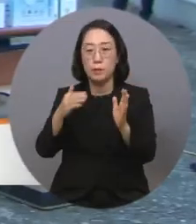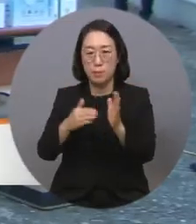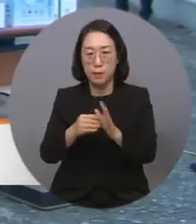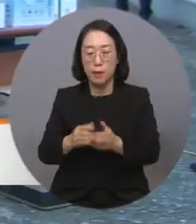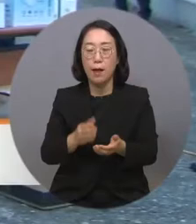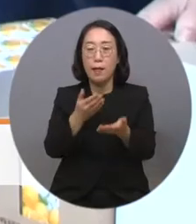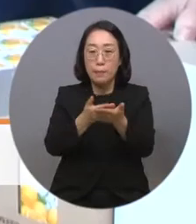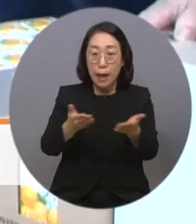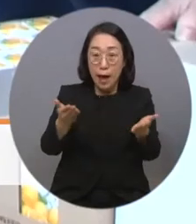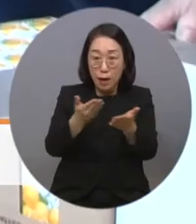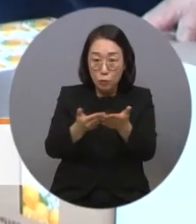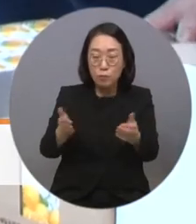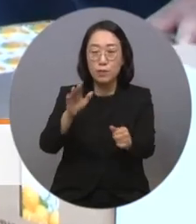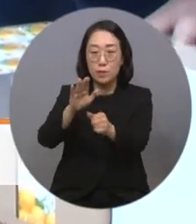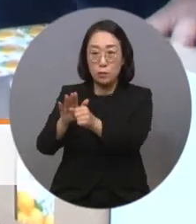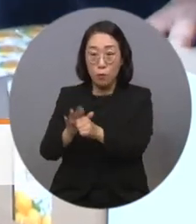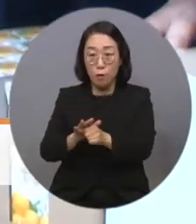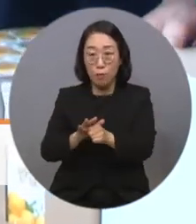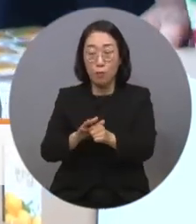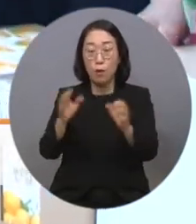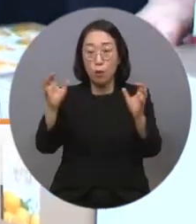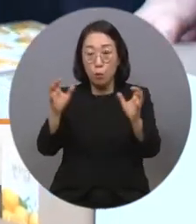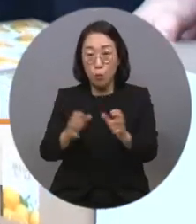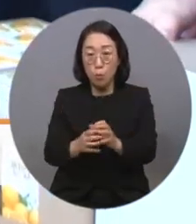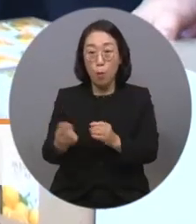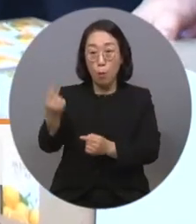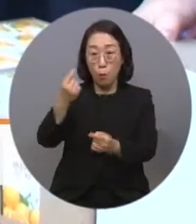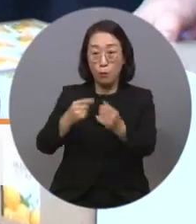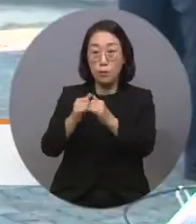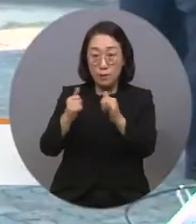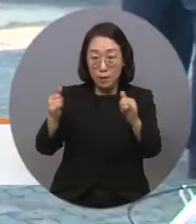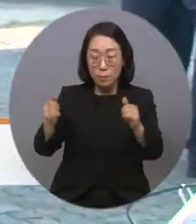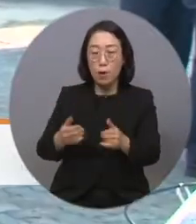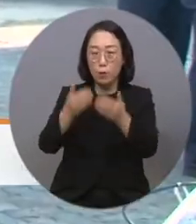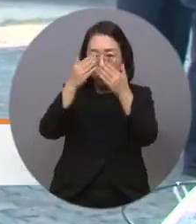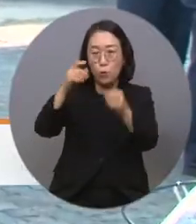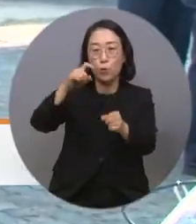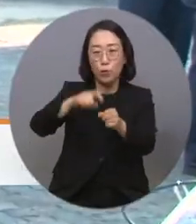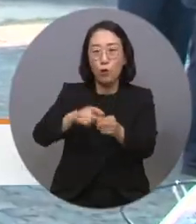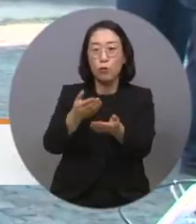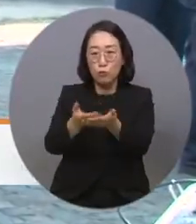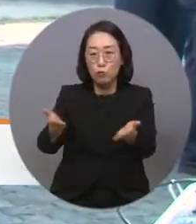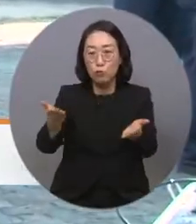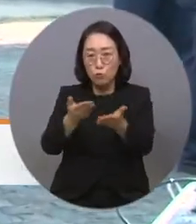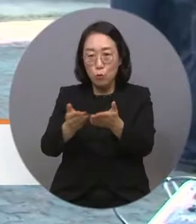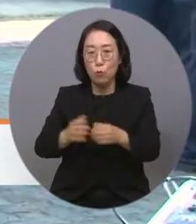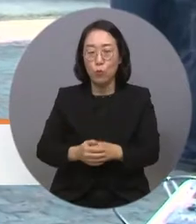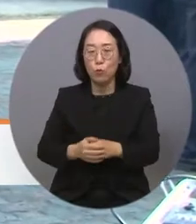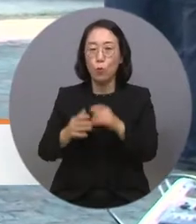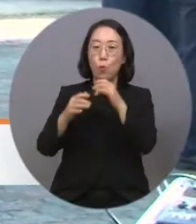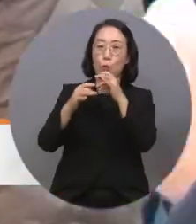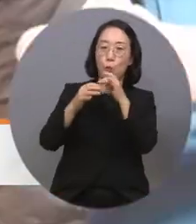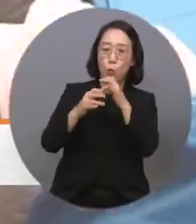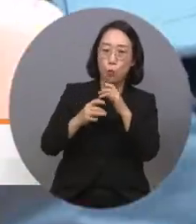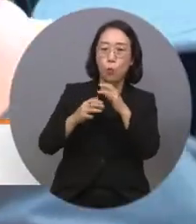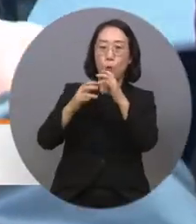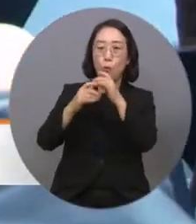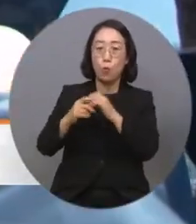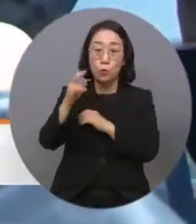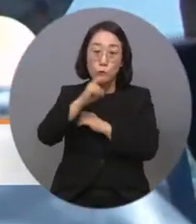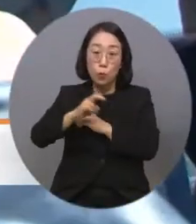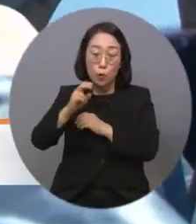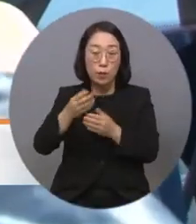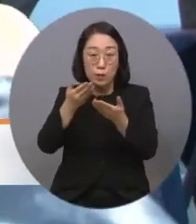나눔 및 수형자 가족 지원 행사를 통해 구치소에 방문한 민원인들에게 무료로 떡을 나눠주며 색소폰 연주를 들려주는 희망의 떡 나눔